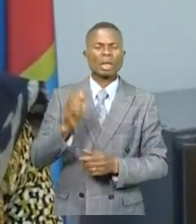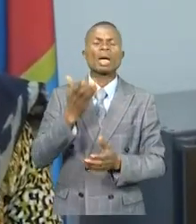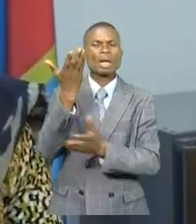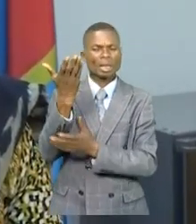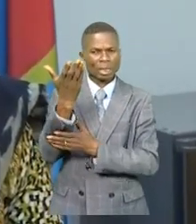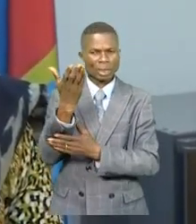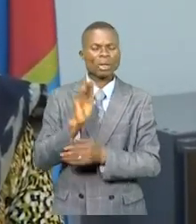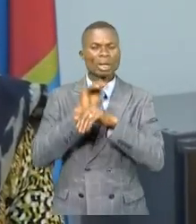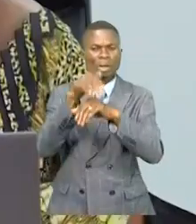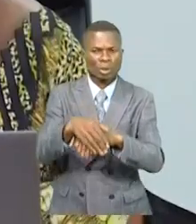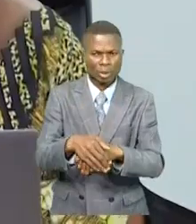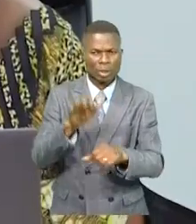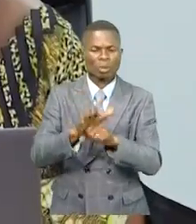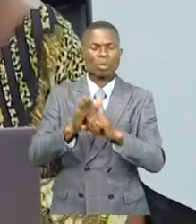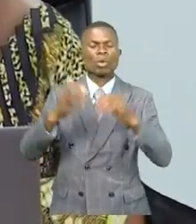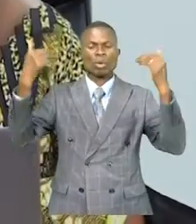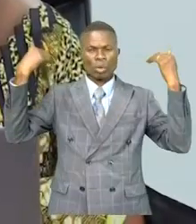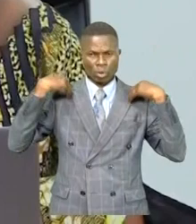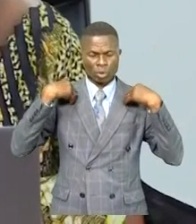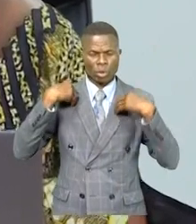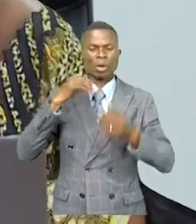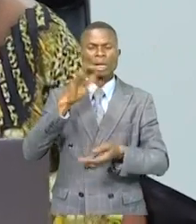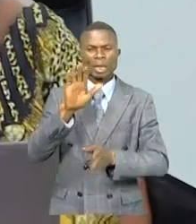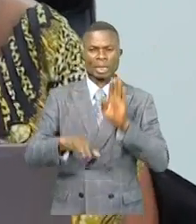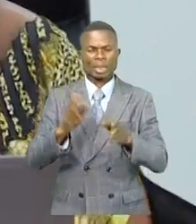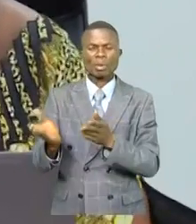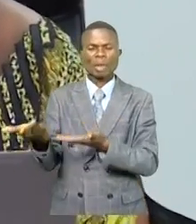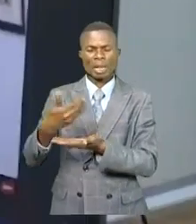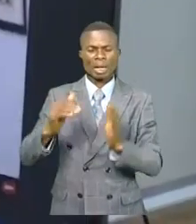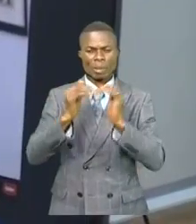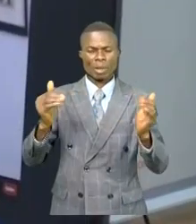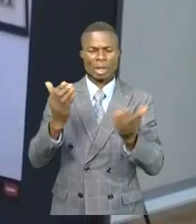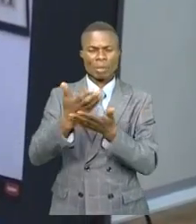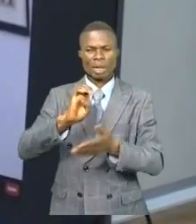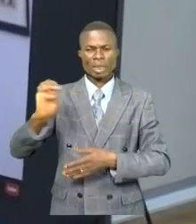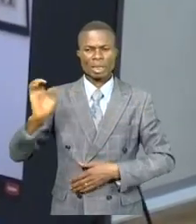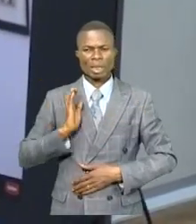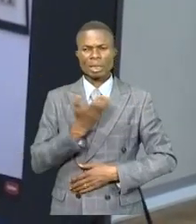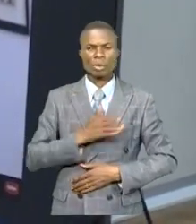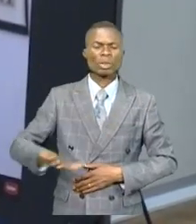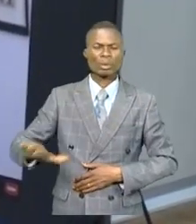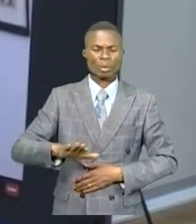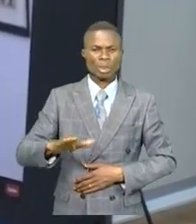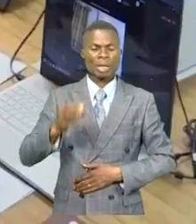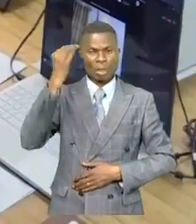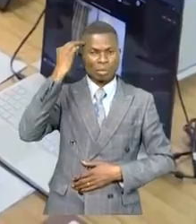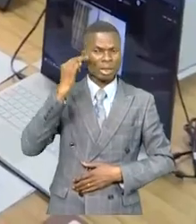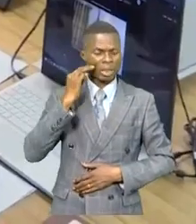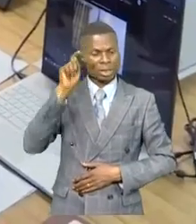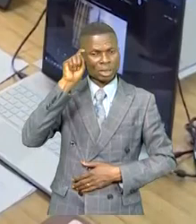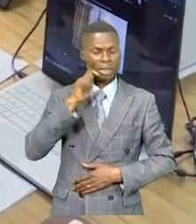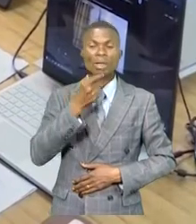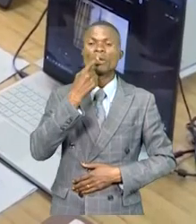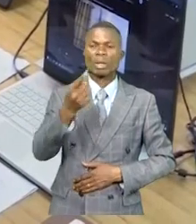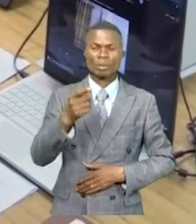pour l'implication des différents acteurs dans le processus du retour de la paix dans la partie est de la RDC. Gisèle Ndayalou-Séba l'a dit au